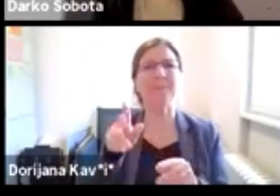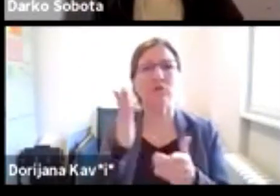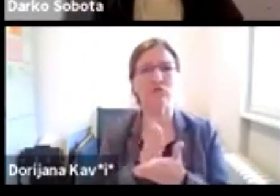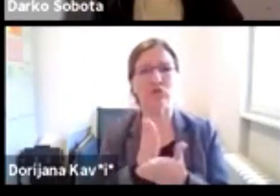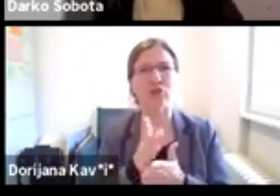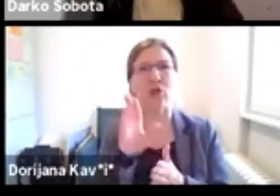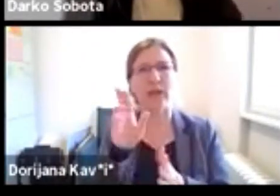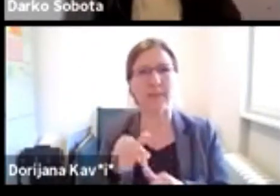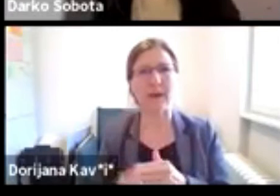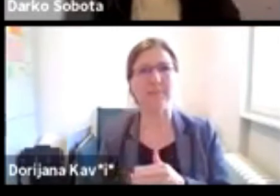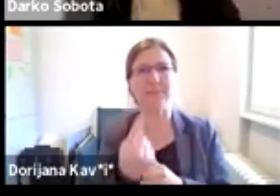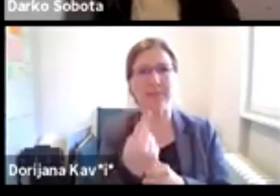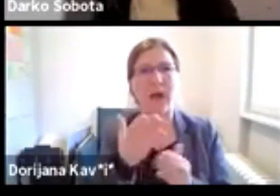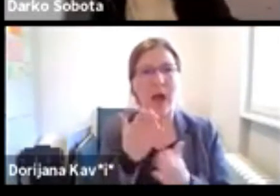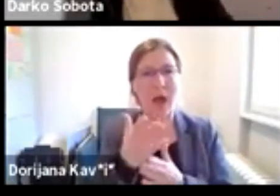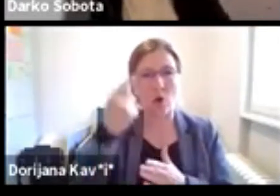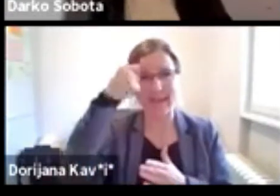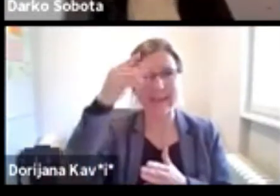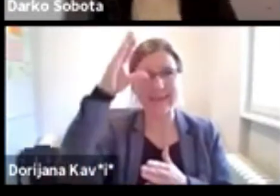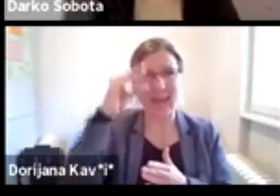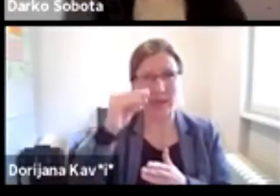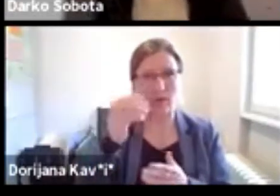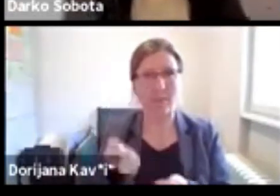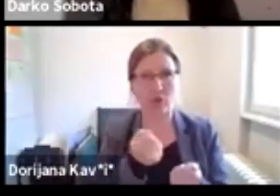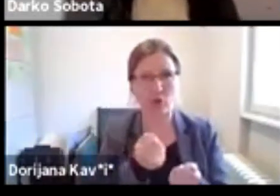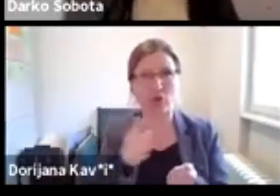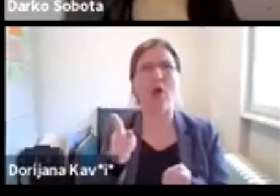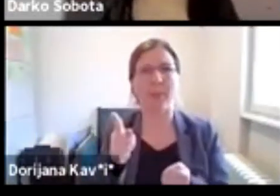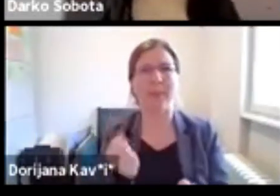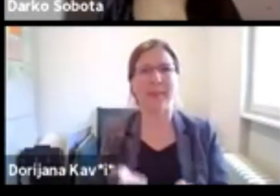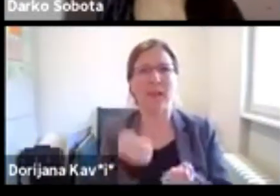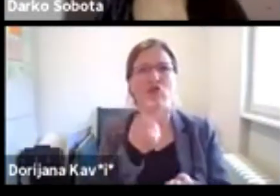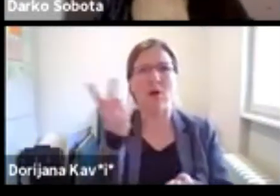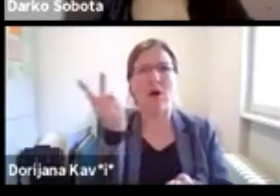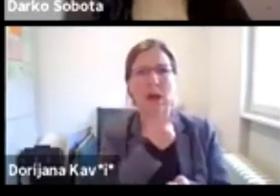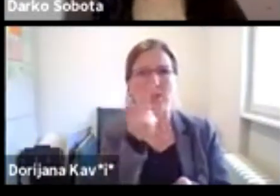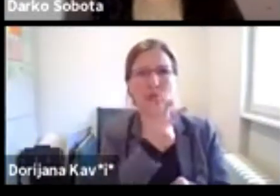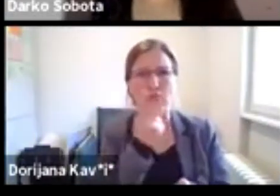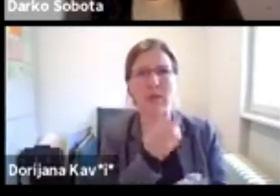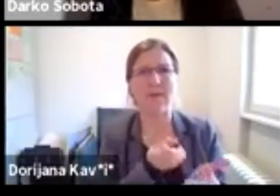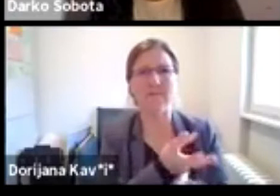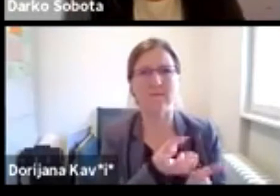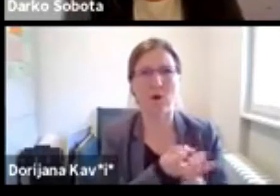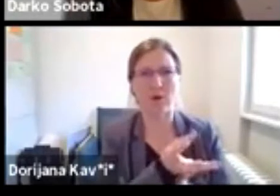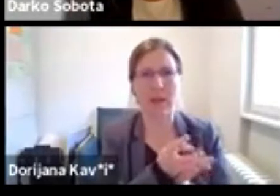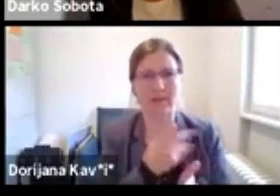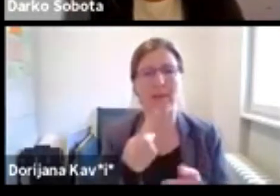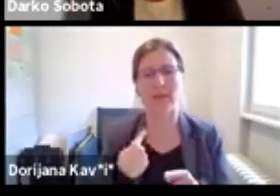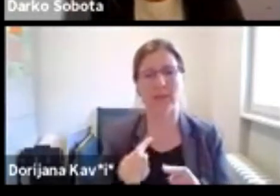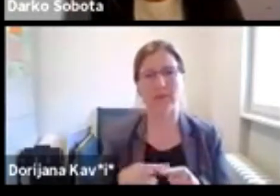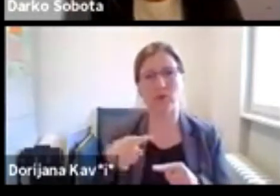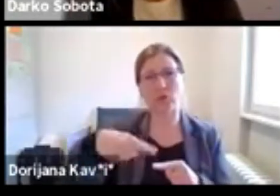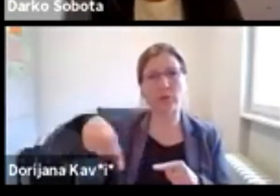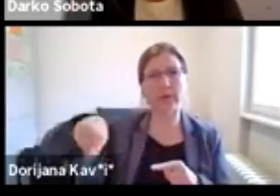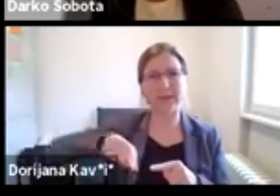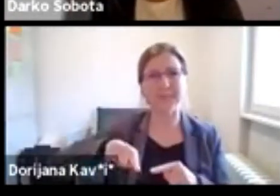radi o osobi sniženog intelektualnog funkcioniranja, pa će zbog toga možda malo teže usvojiti ili